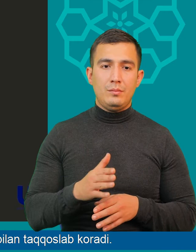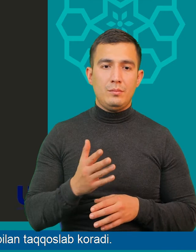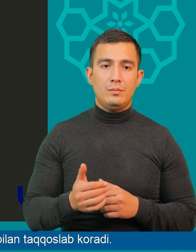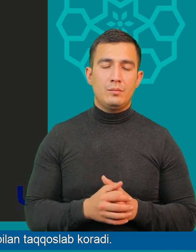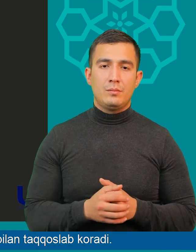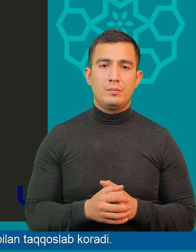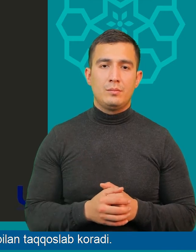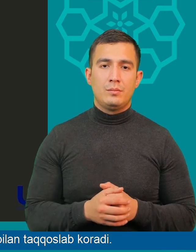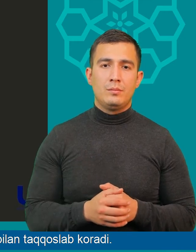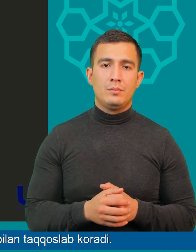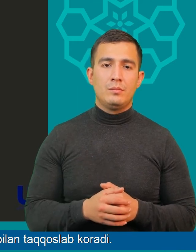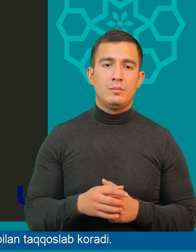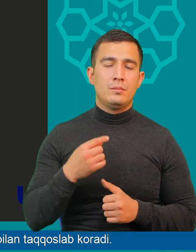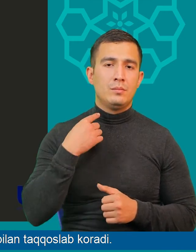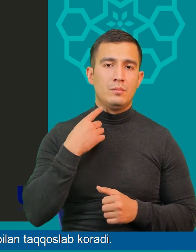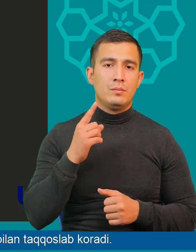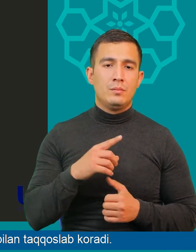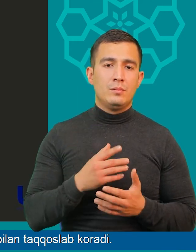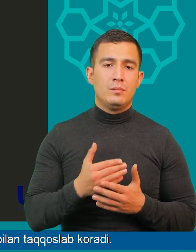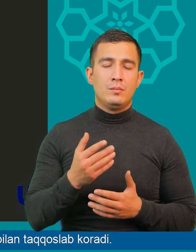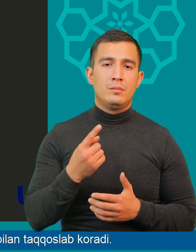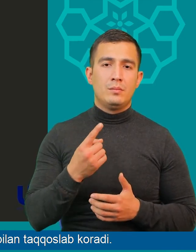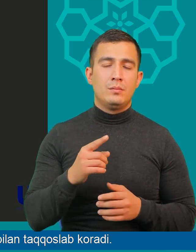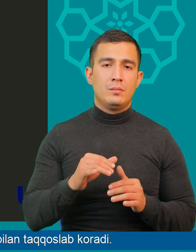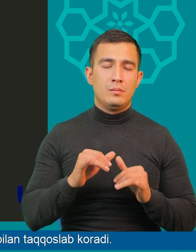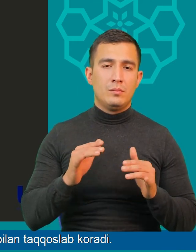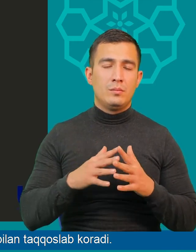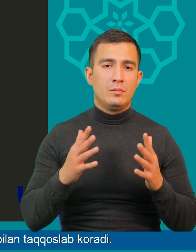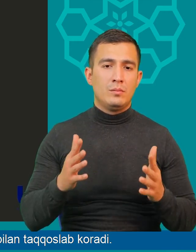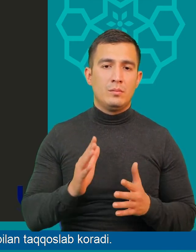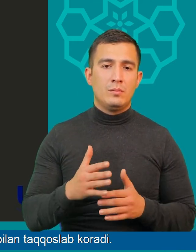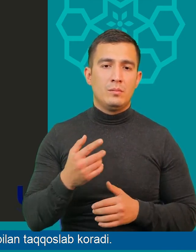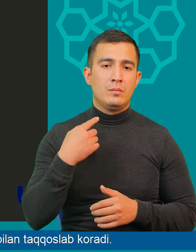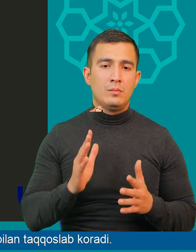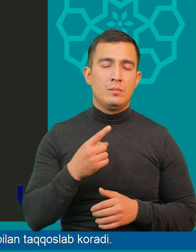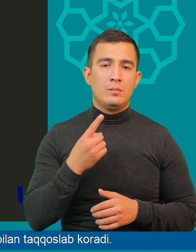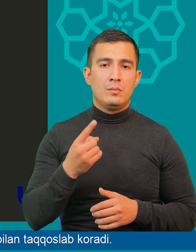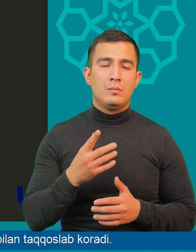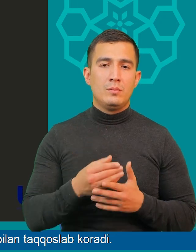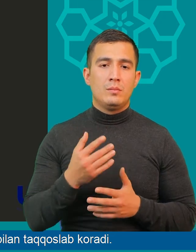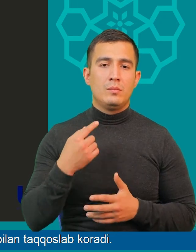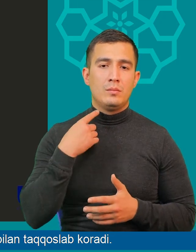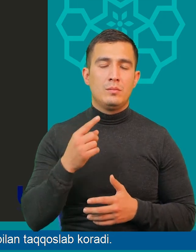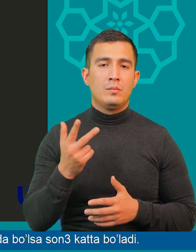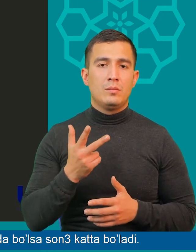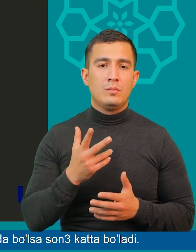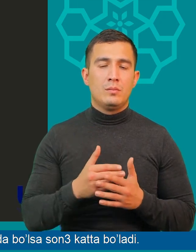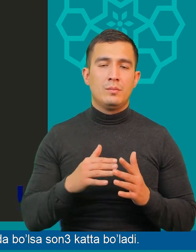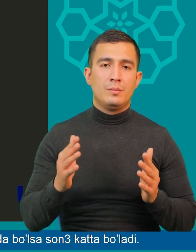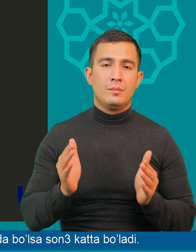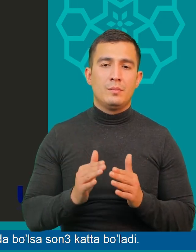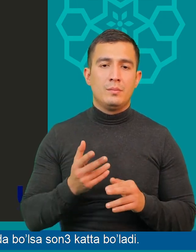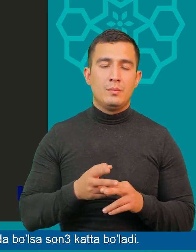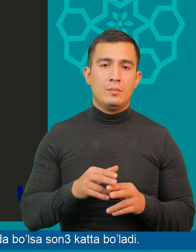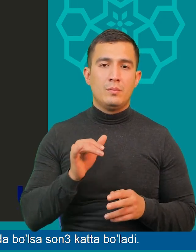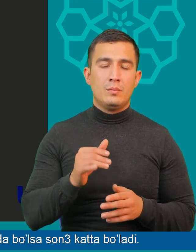bajarilsa, unda son 1 katta bo'ladi va son 1 katta sonimni son 3 bilan taqqoslab ko'raman. Agar